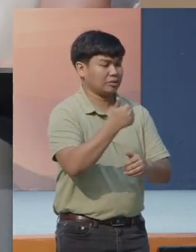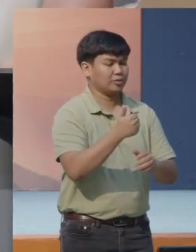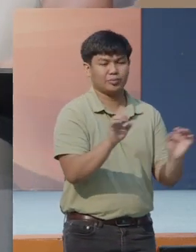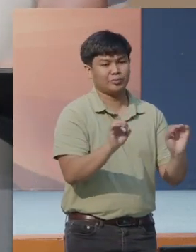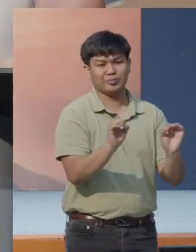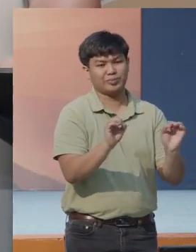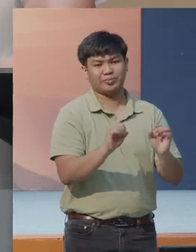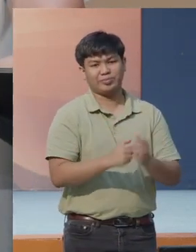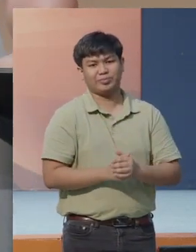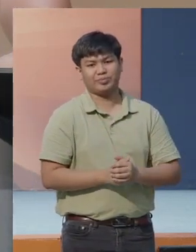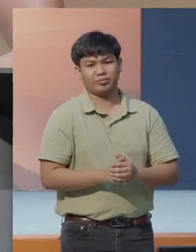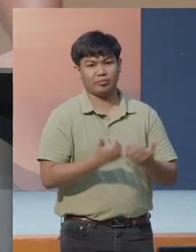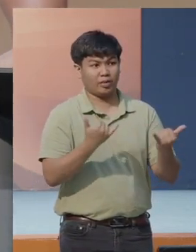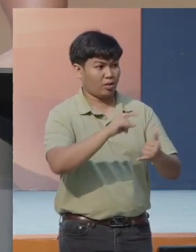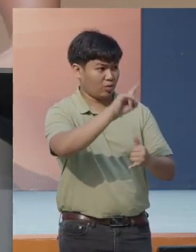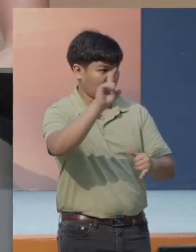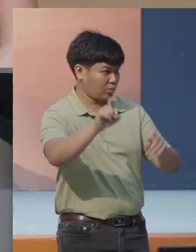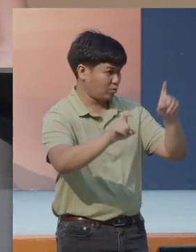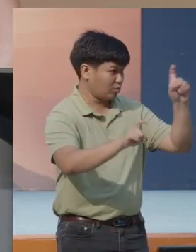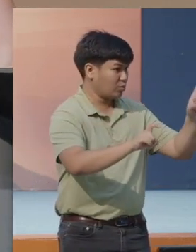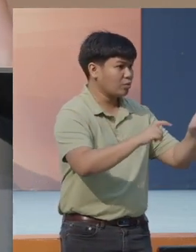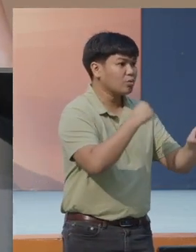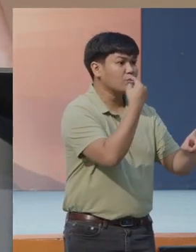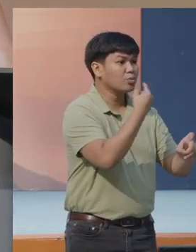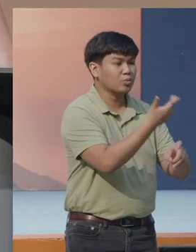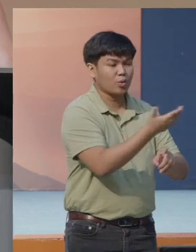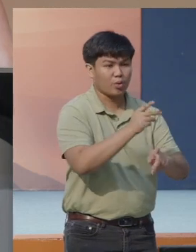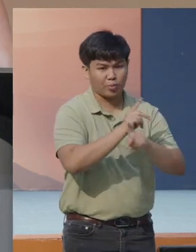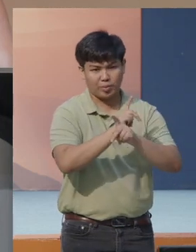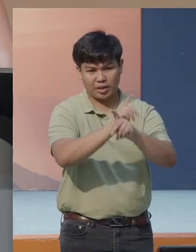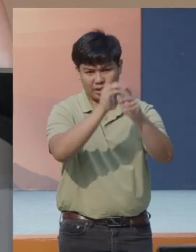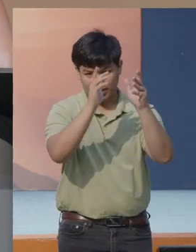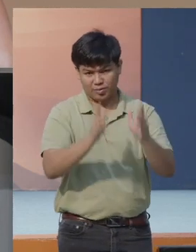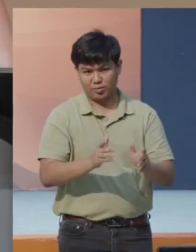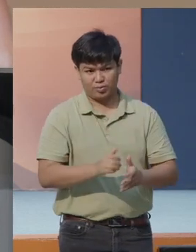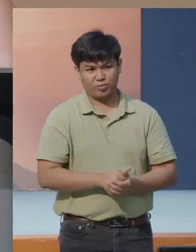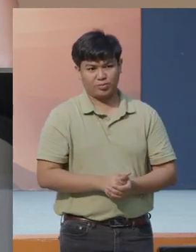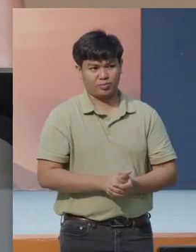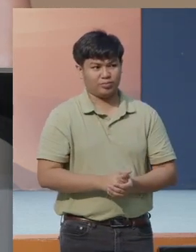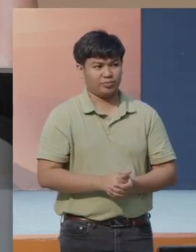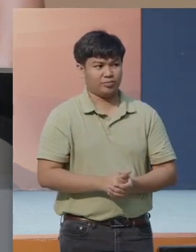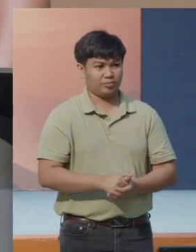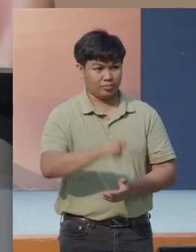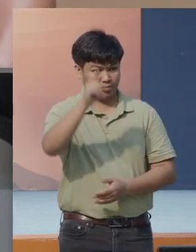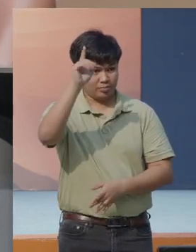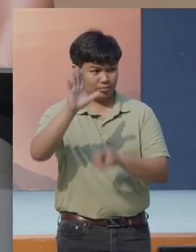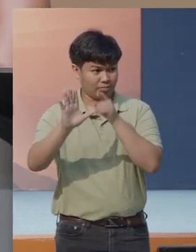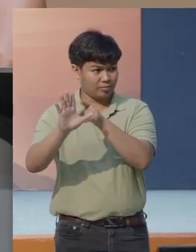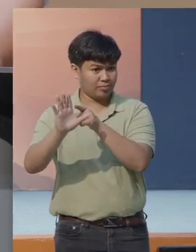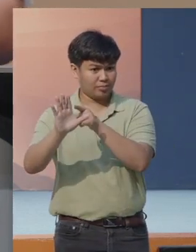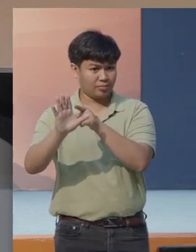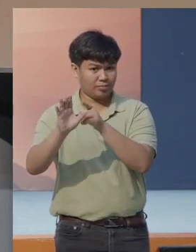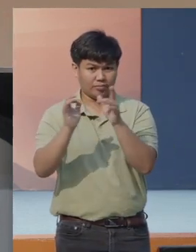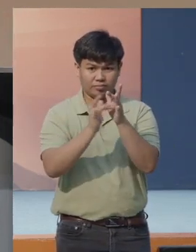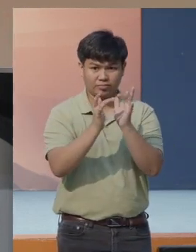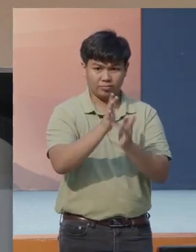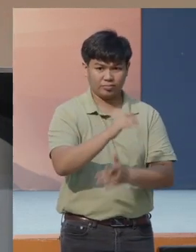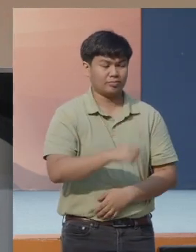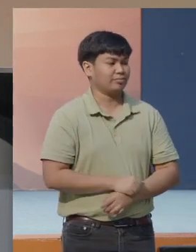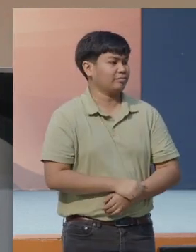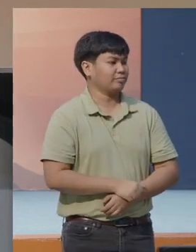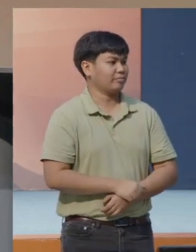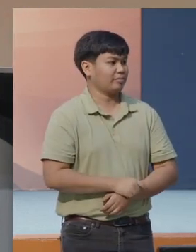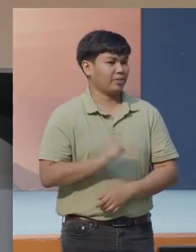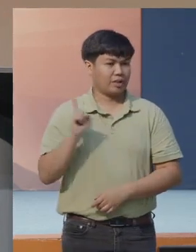po? Si God ba? May illustration